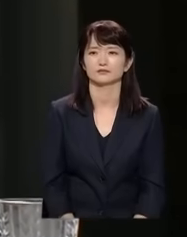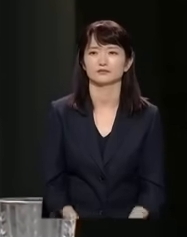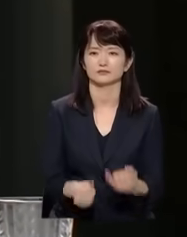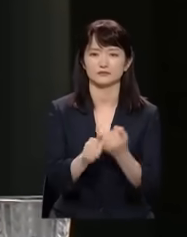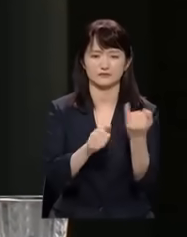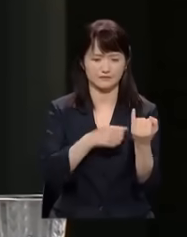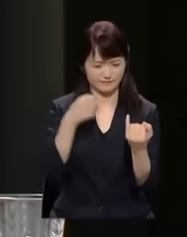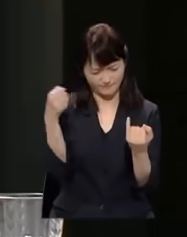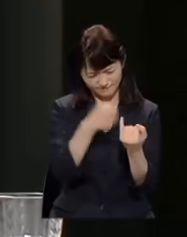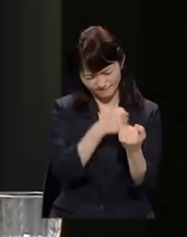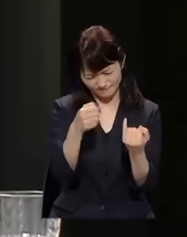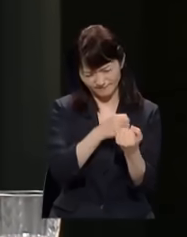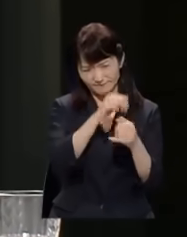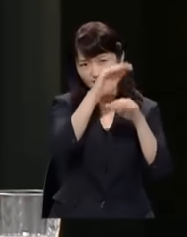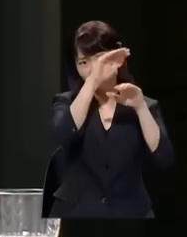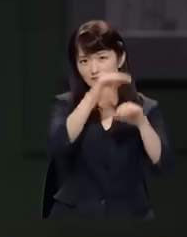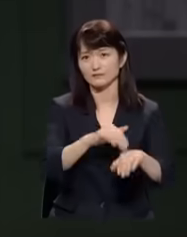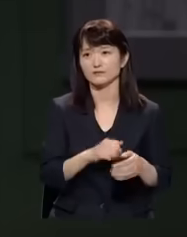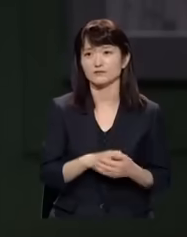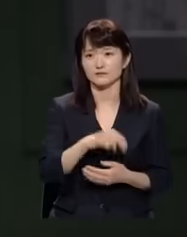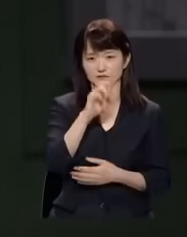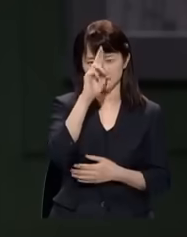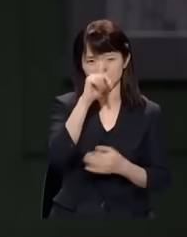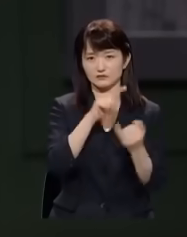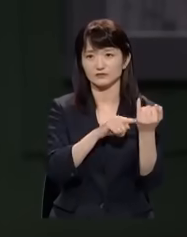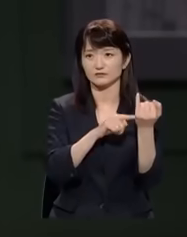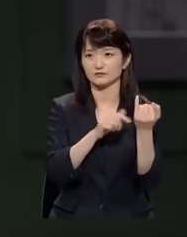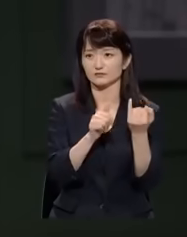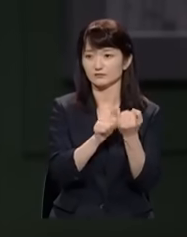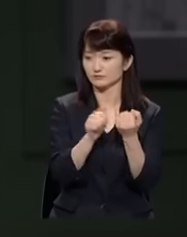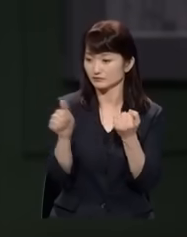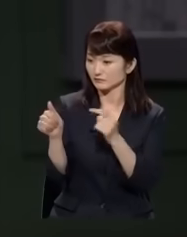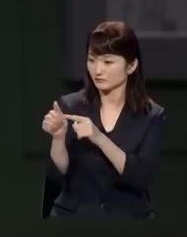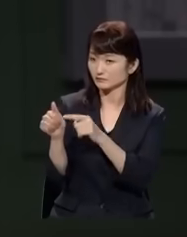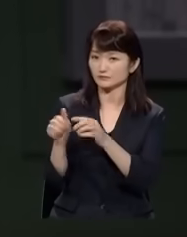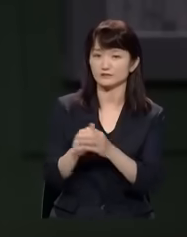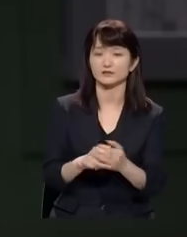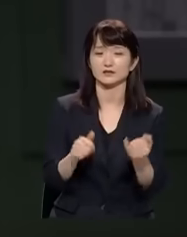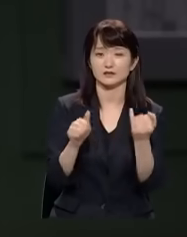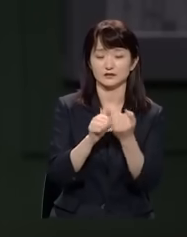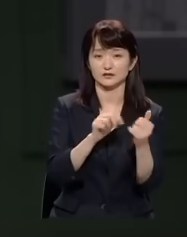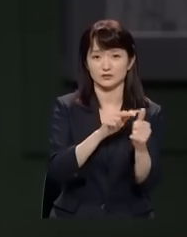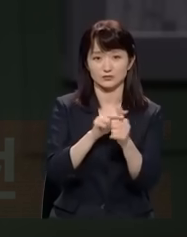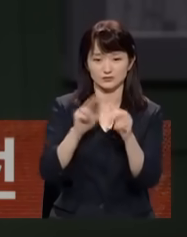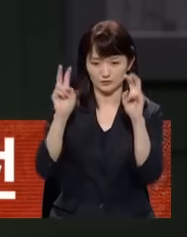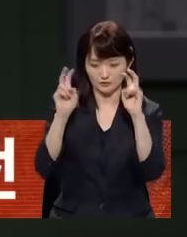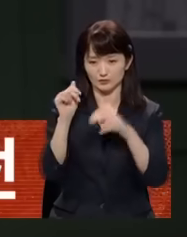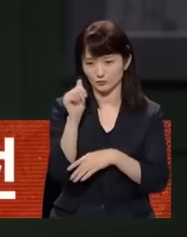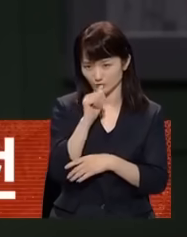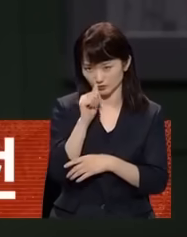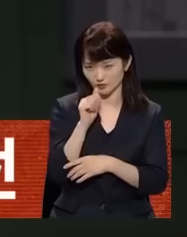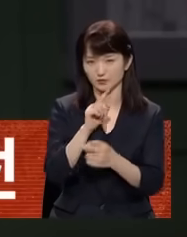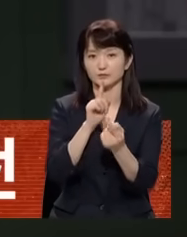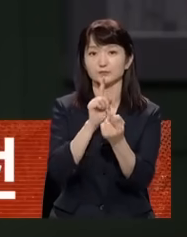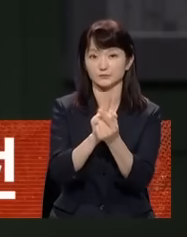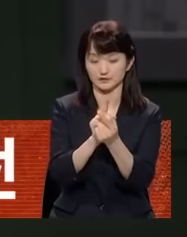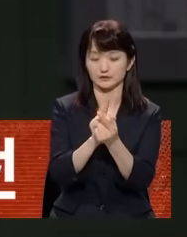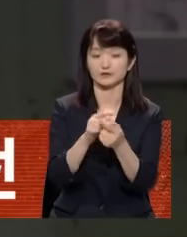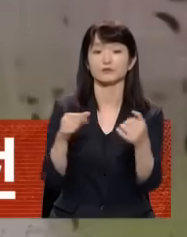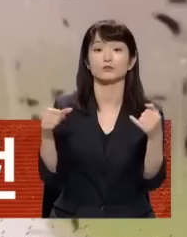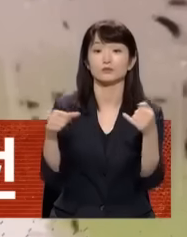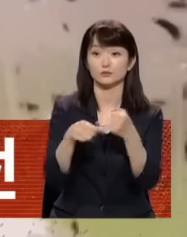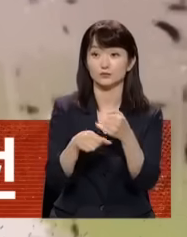안에 사연이에요네 일단 박씨고요 사연자 남편이랑 결혼정보회사 소개로 만났습니다 그리고 곧바로 연인으로 발전을